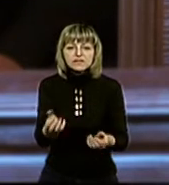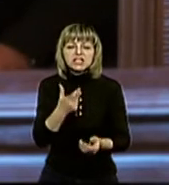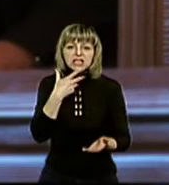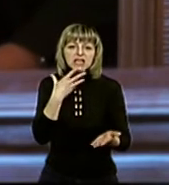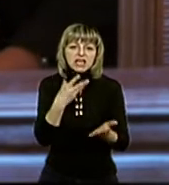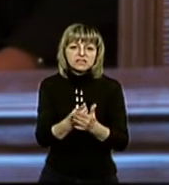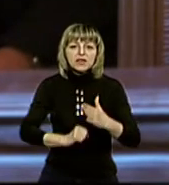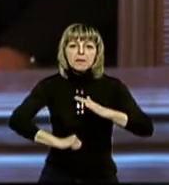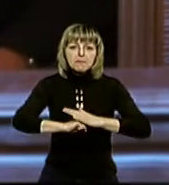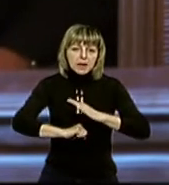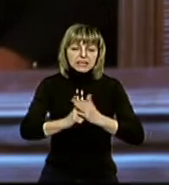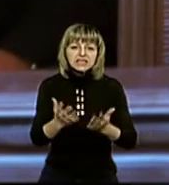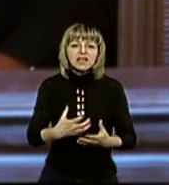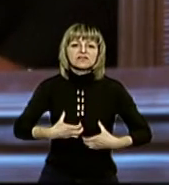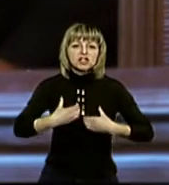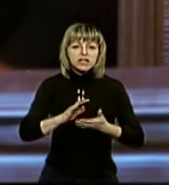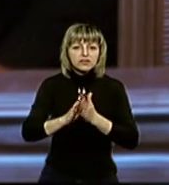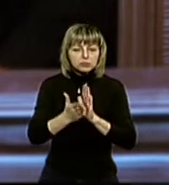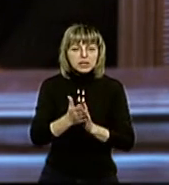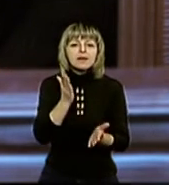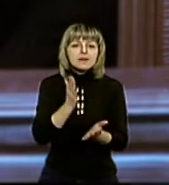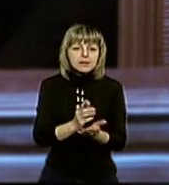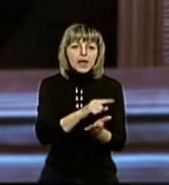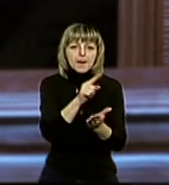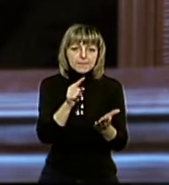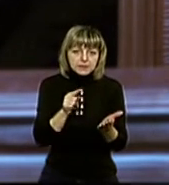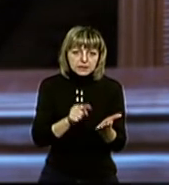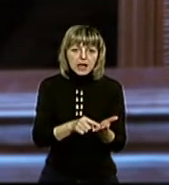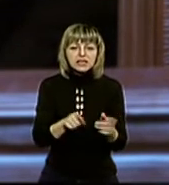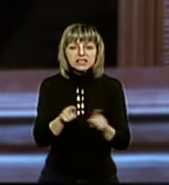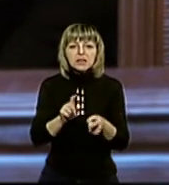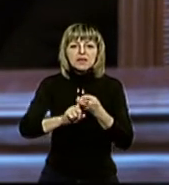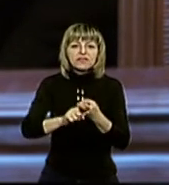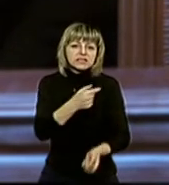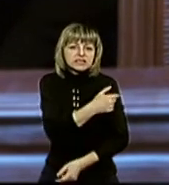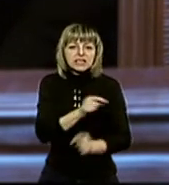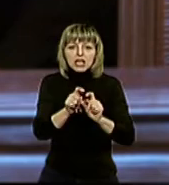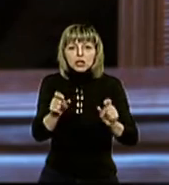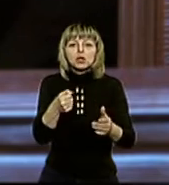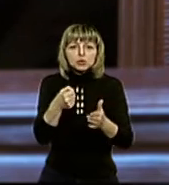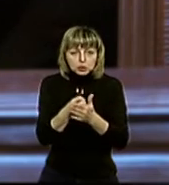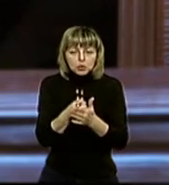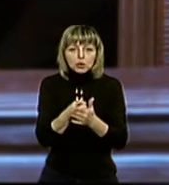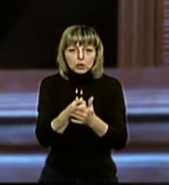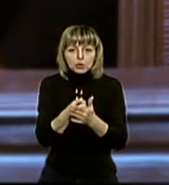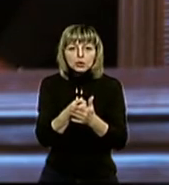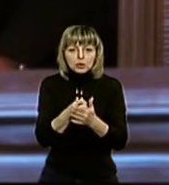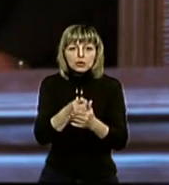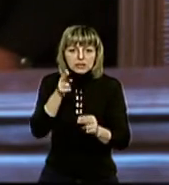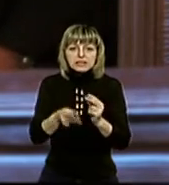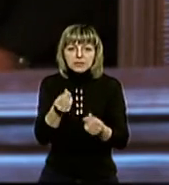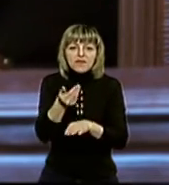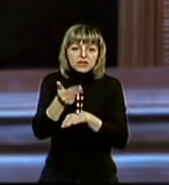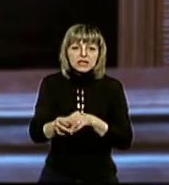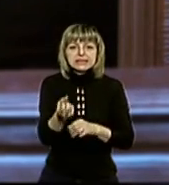які теж в жахливому стані, є питання, які перехідні, та саме інфекційна лікарня, яку ще треба на 13 мільйонів профінансувати, щоб